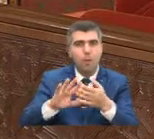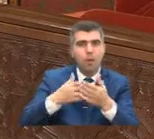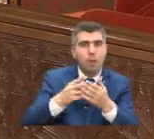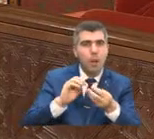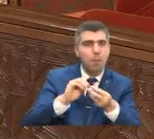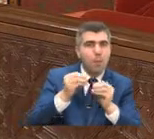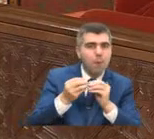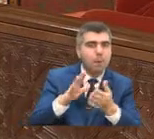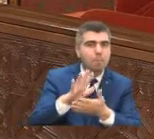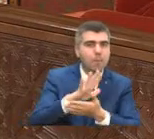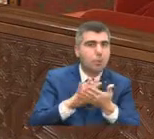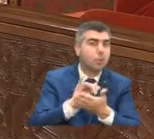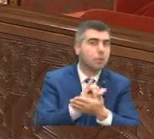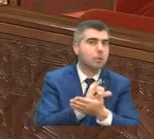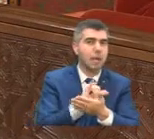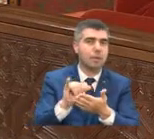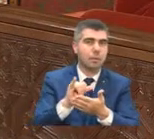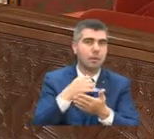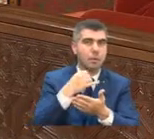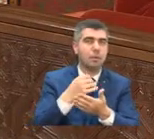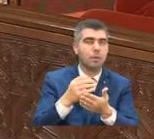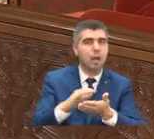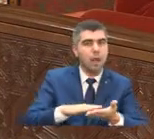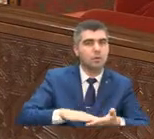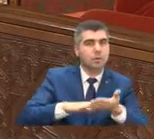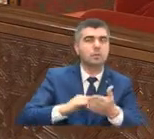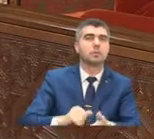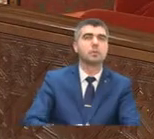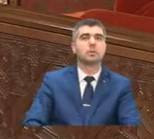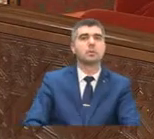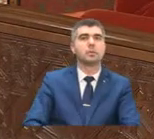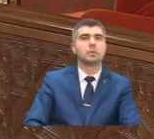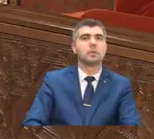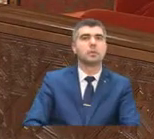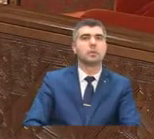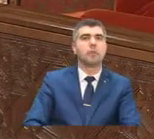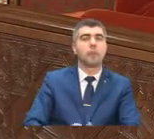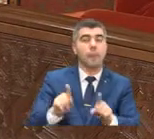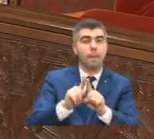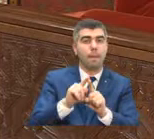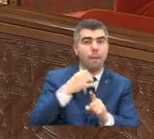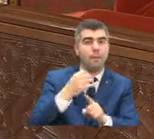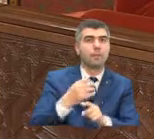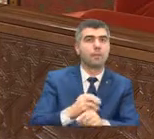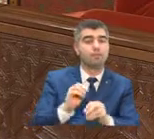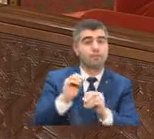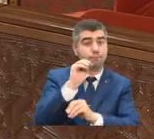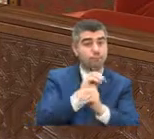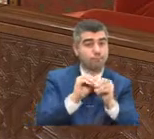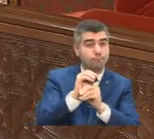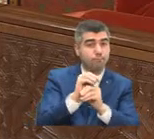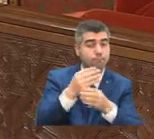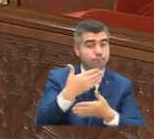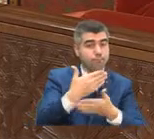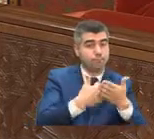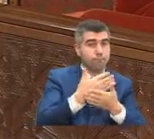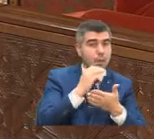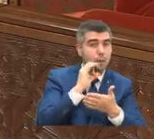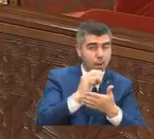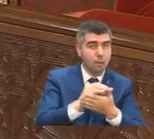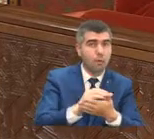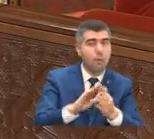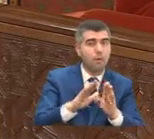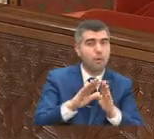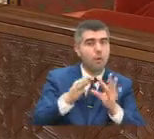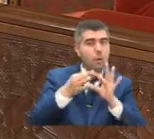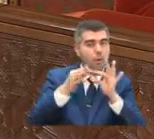هذه الخدمات ويعني تجويدها. هذه المنظومه ديال التحسين كتاخذ بعين الاعتبار مجموعه ديال الامور كما اشرتم،